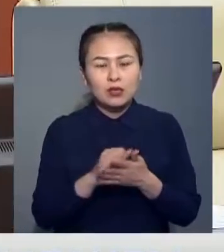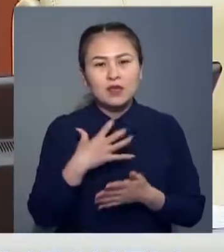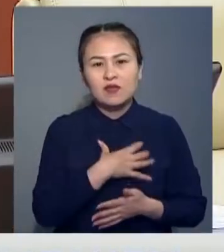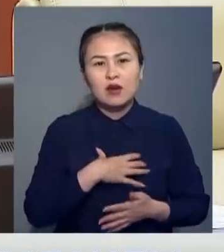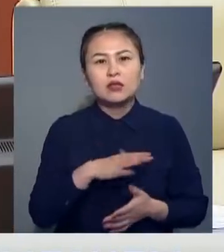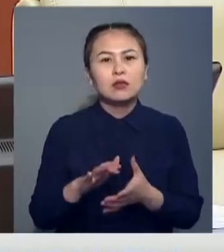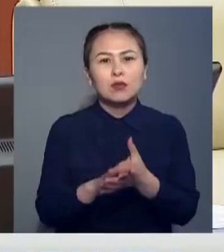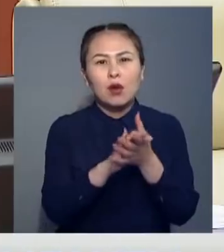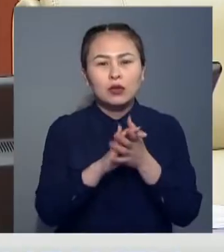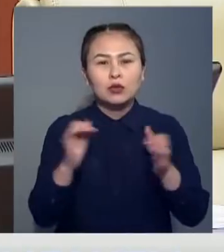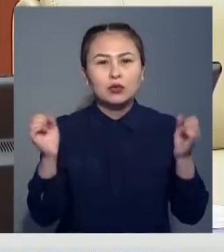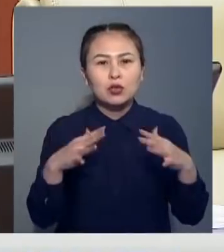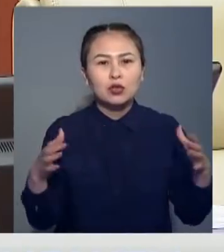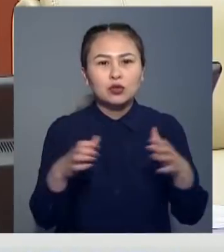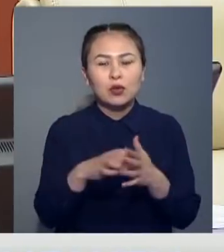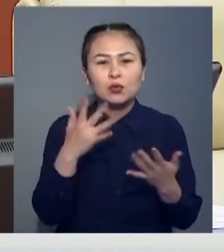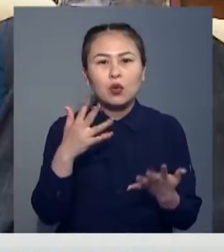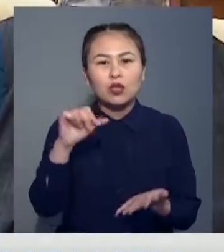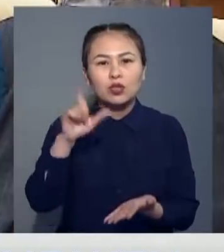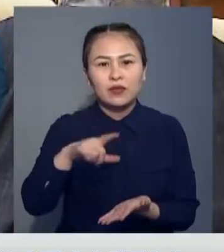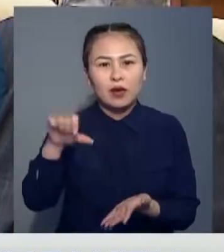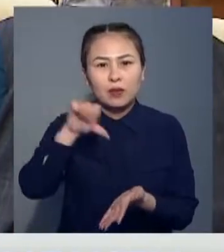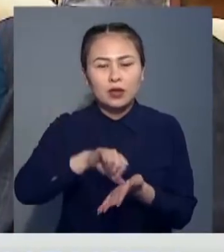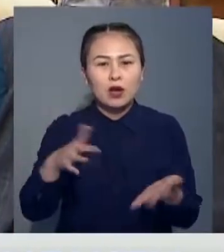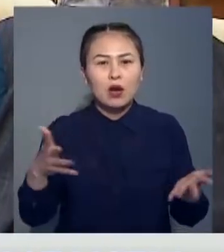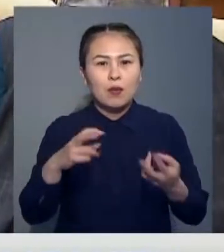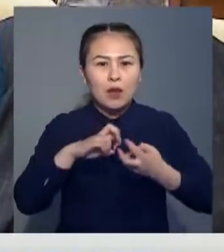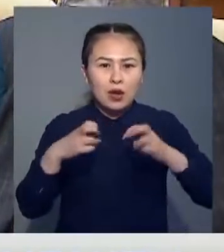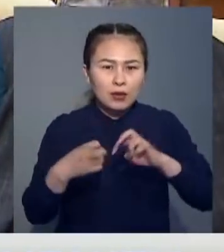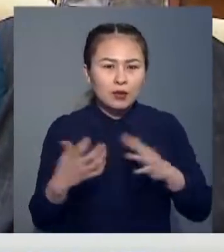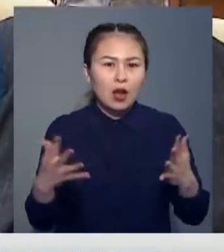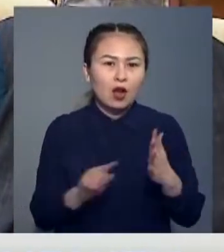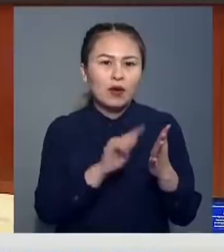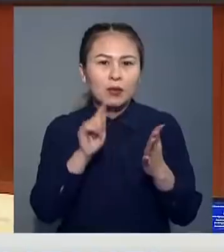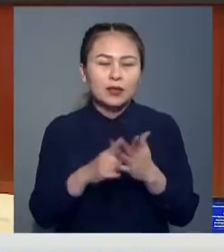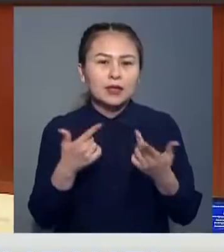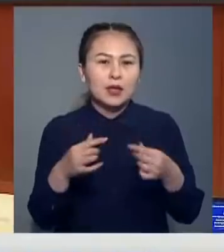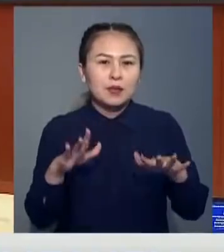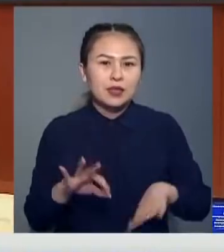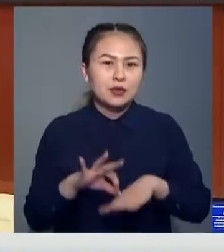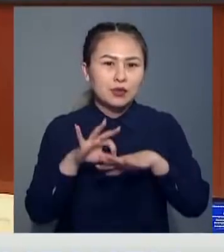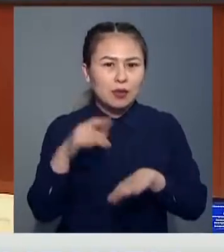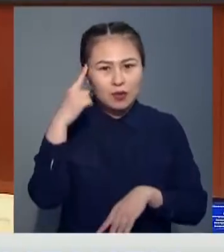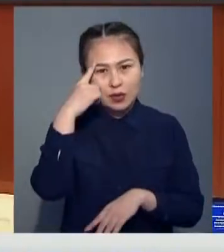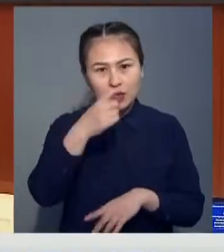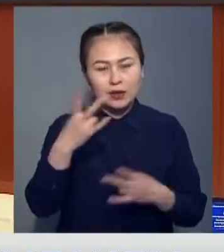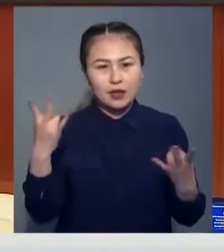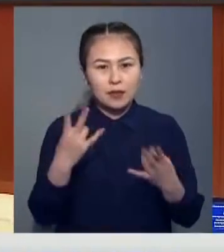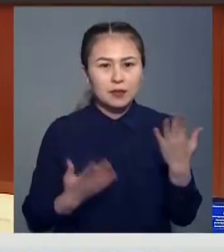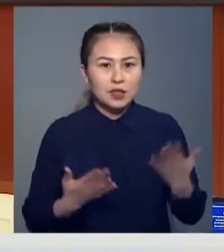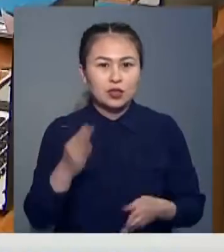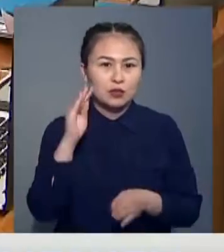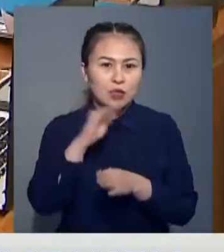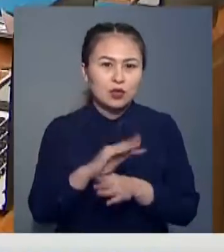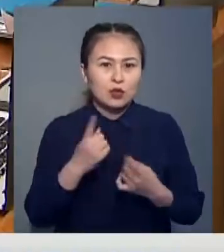бейбіт жиынға қанша адам қатысатын, қандай мәселе болатын және қайда өтетін алдын ала ескерту қажет. Тағы